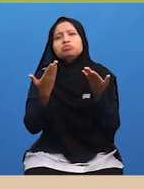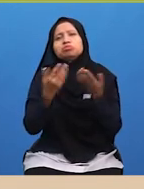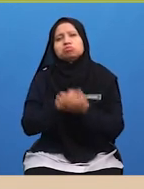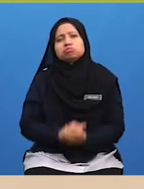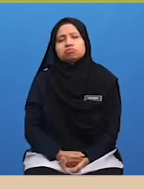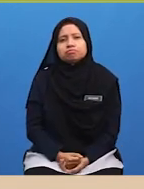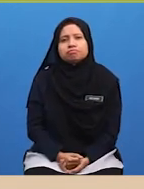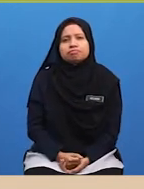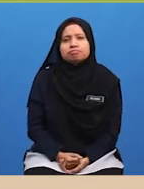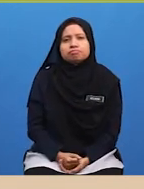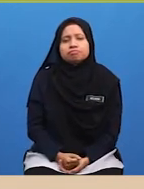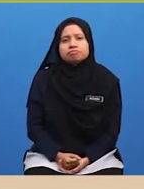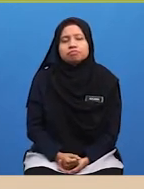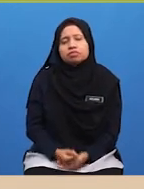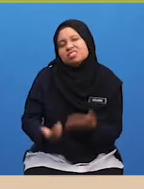bergaduh?